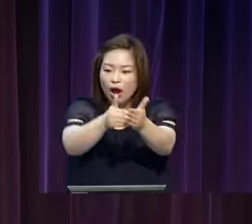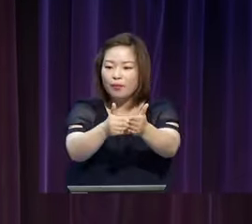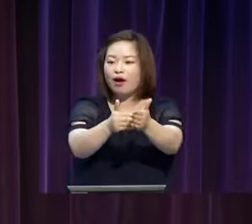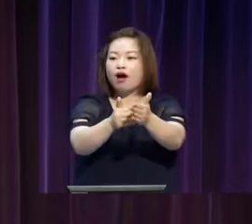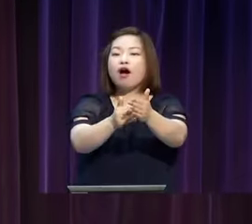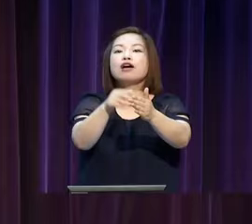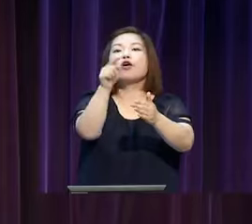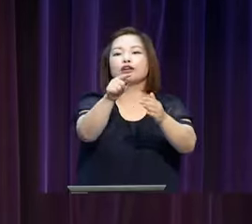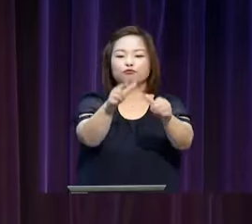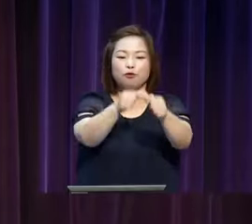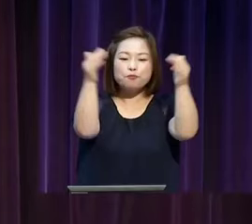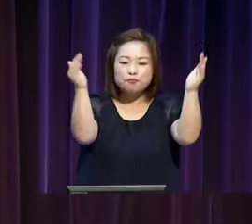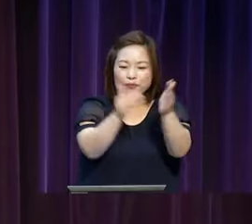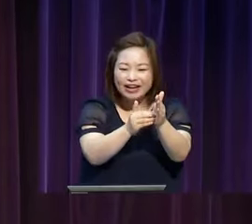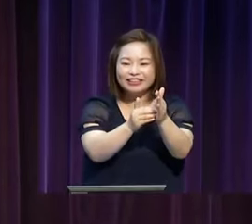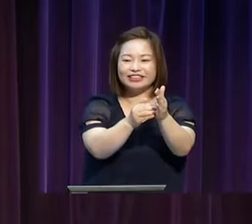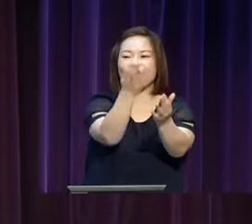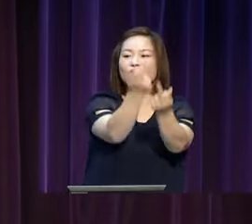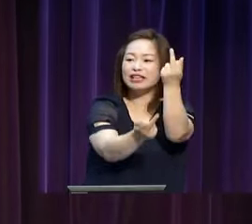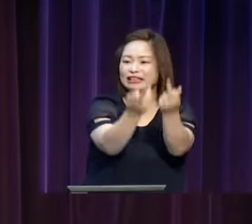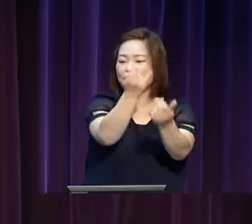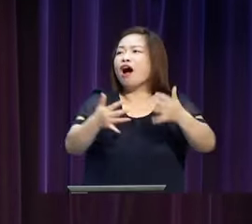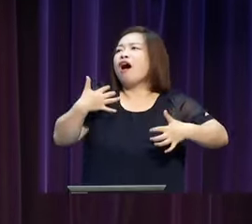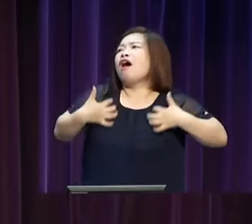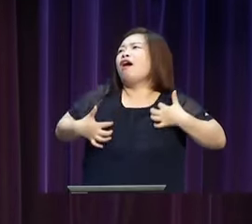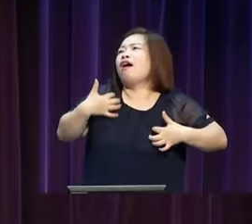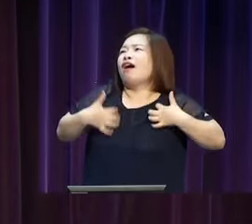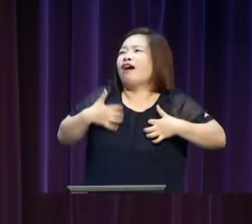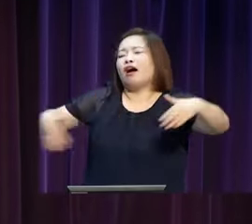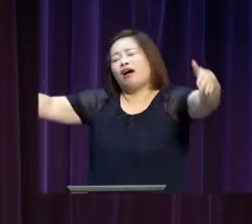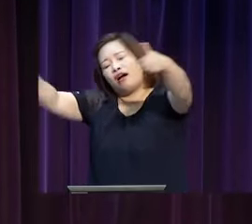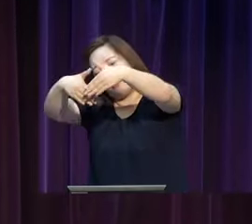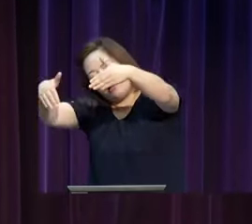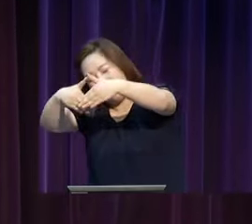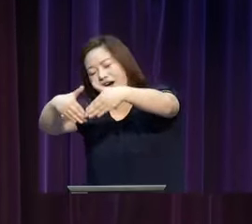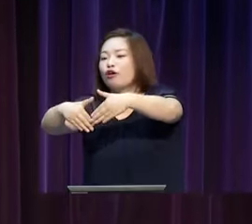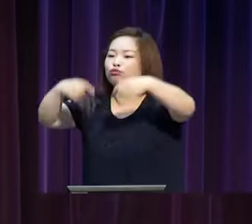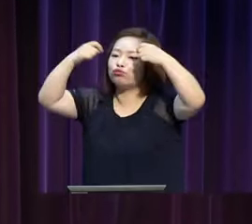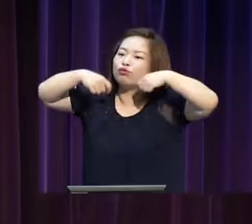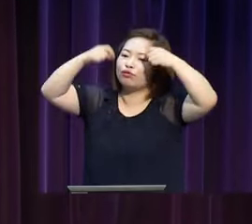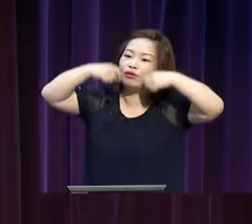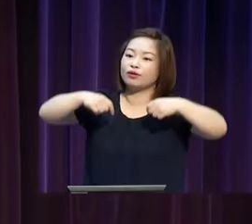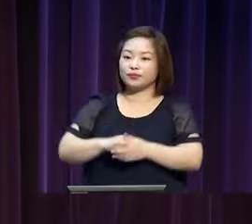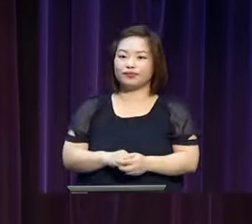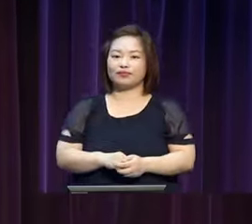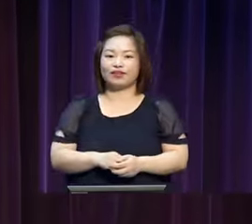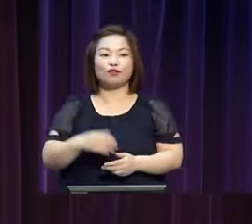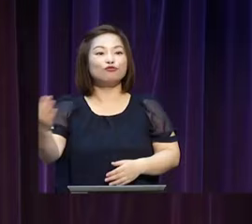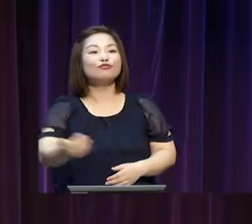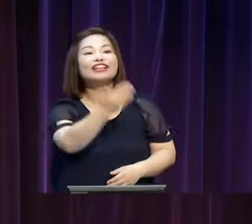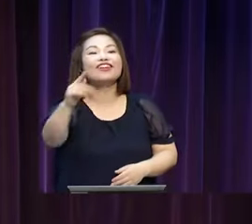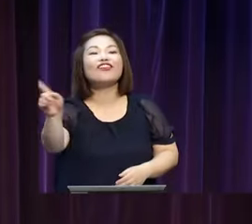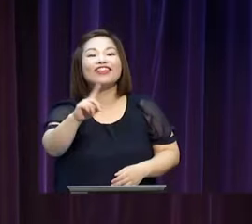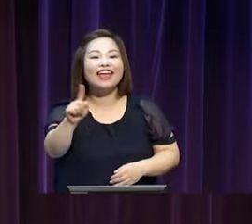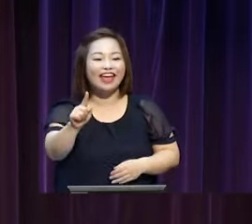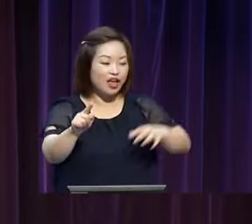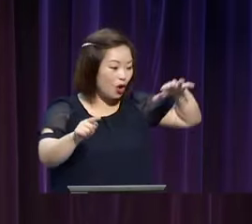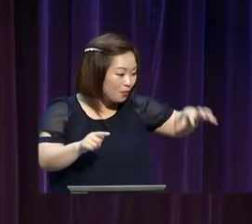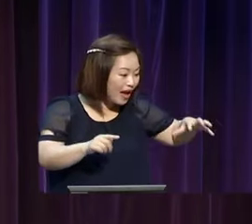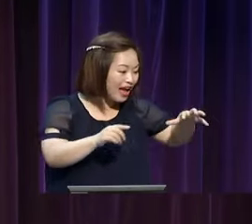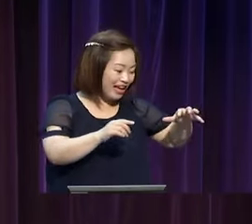그러니까 거기에서는 한 사람이 너무나도 소중한 거예요. 근데 우리는 옆에 많이 있어가지고 별로